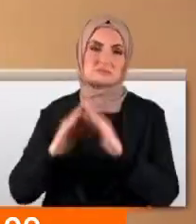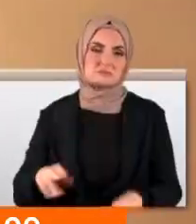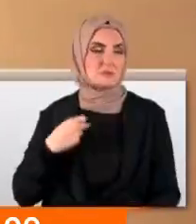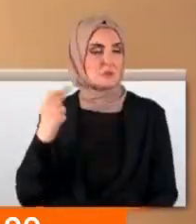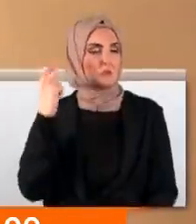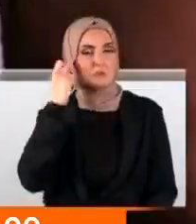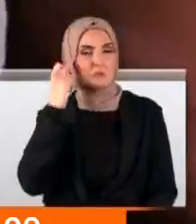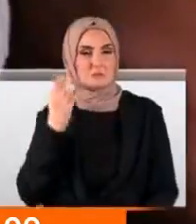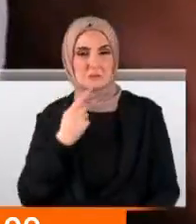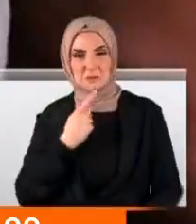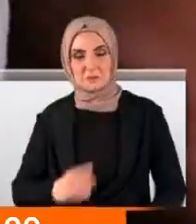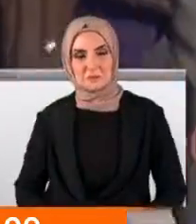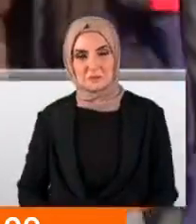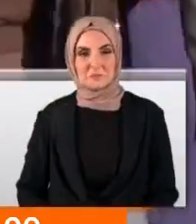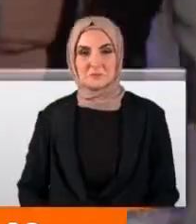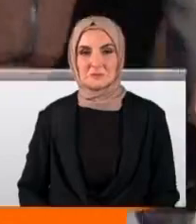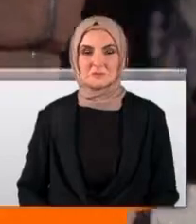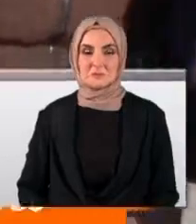değil.